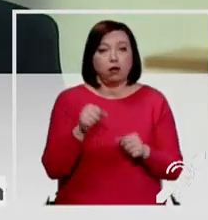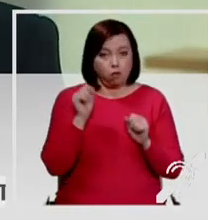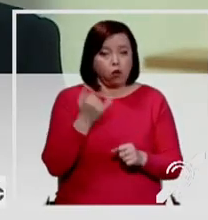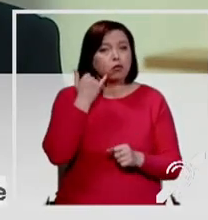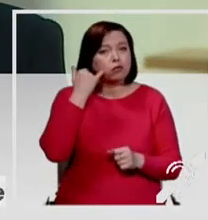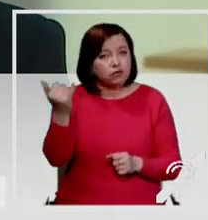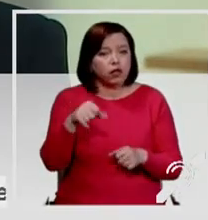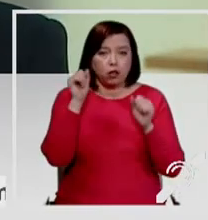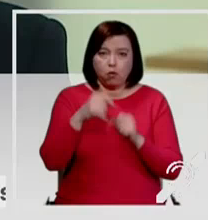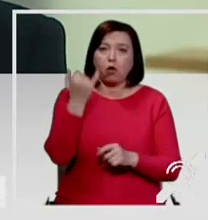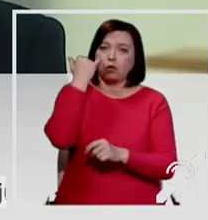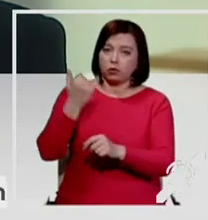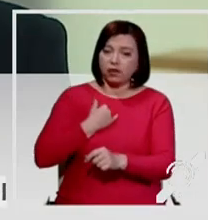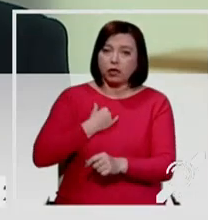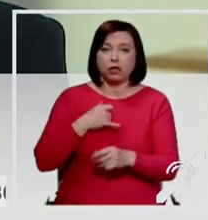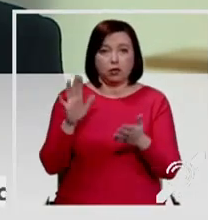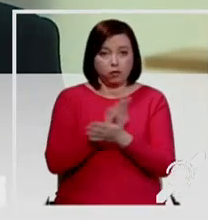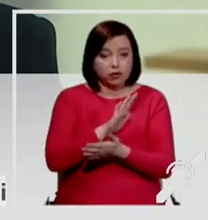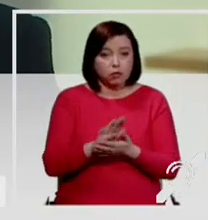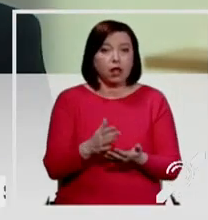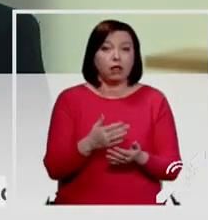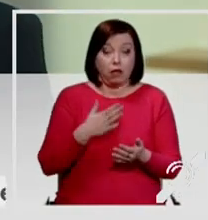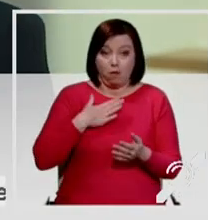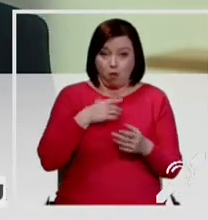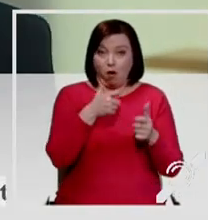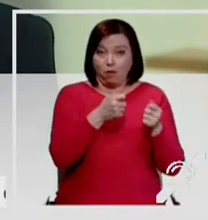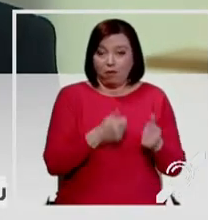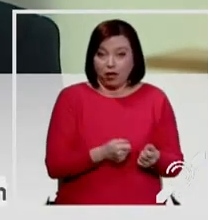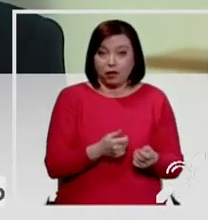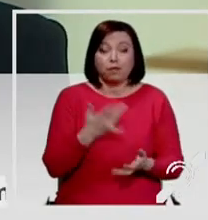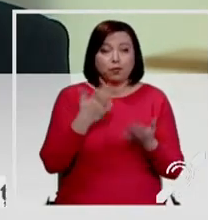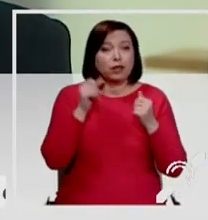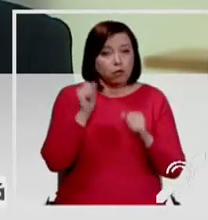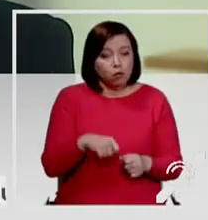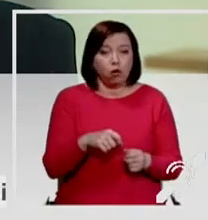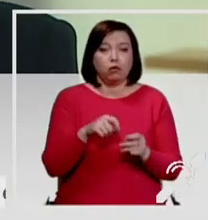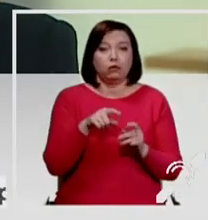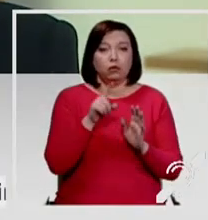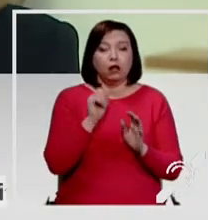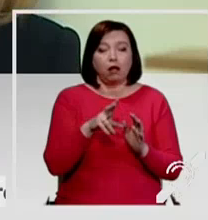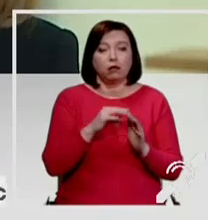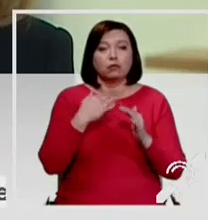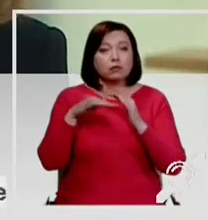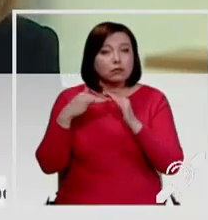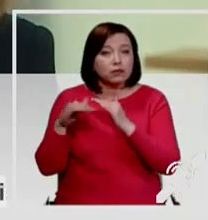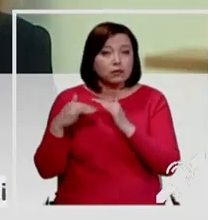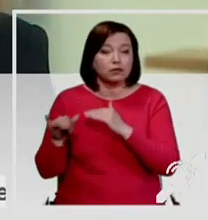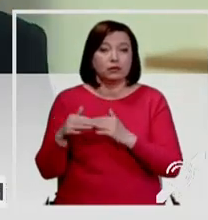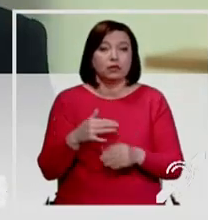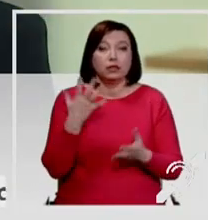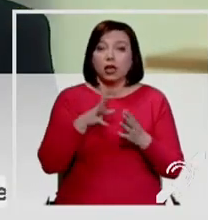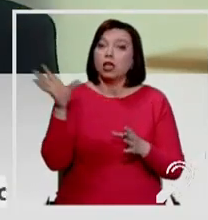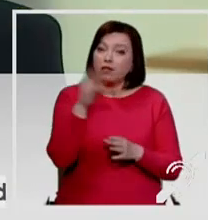suna, pot primi apeluri gratuit cu abonamentul lor, dacă pot accesa datele mobile, dacă într-adevăr toate țările